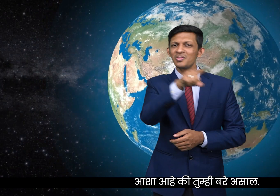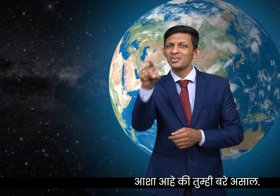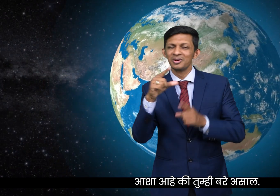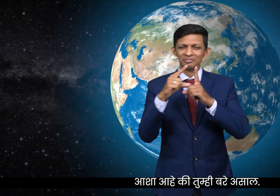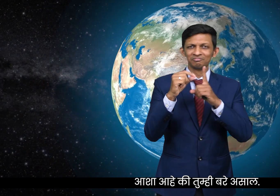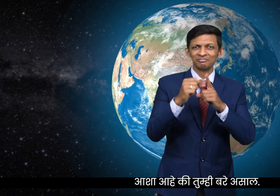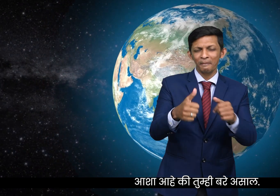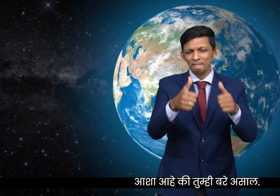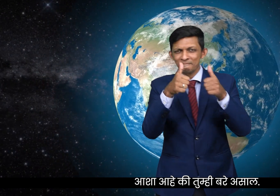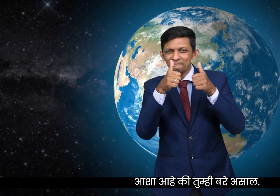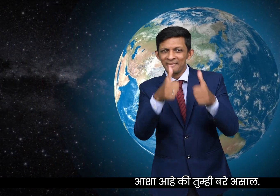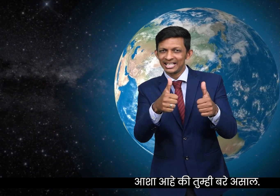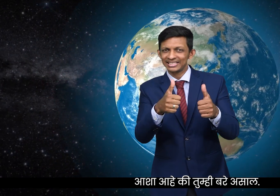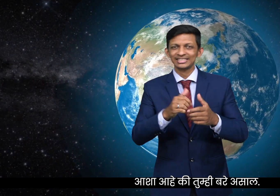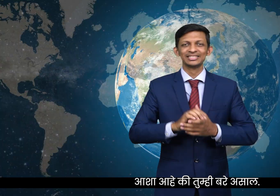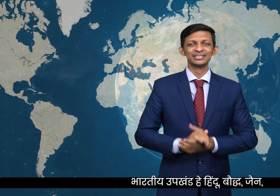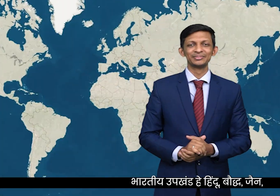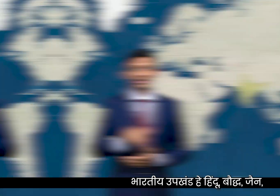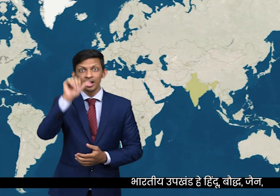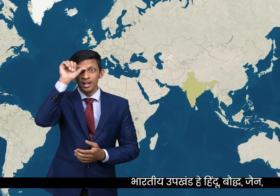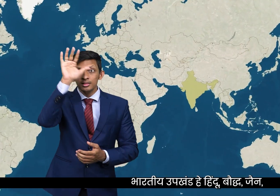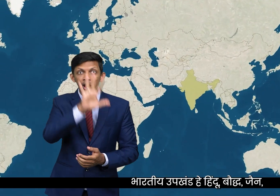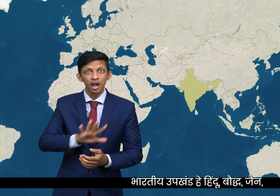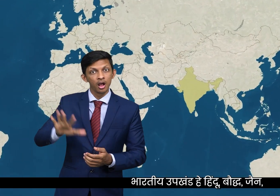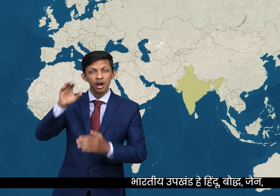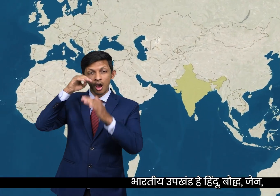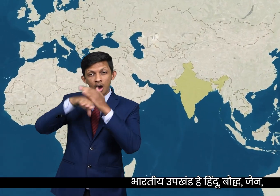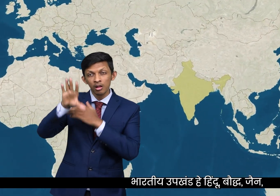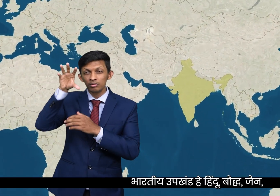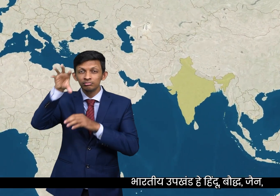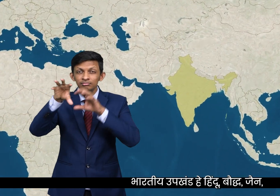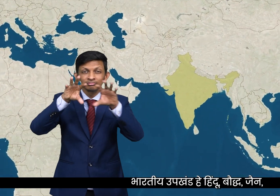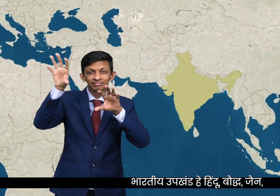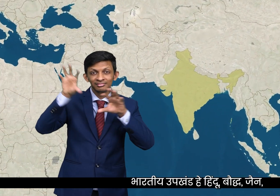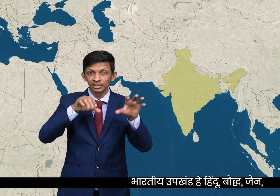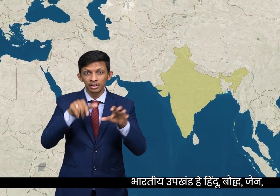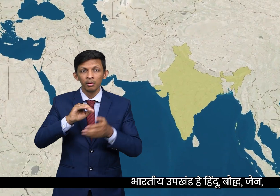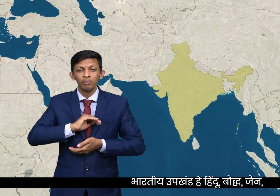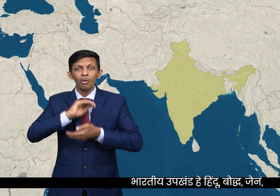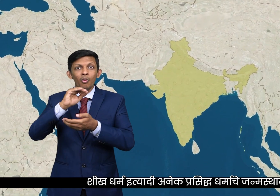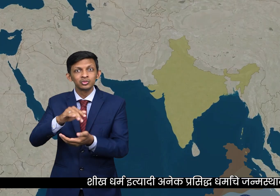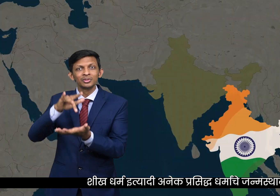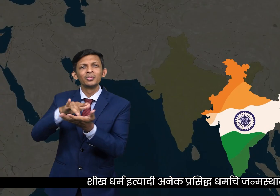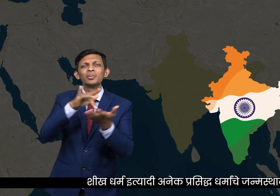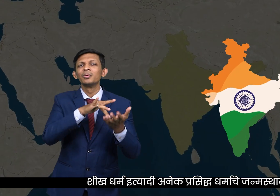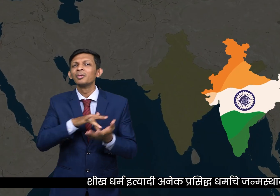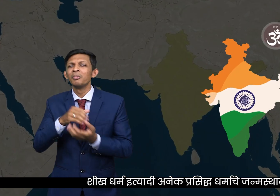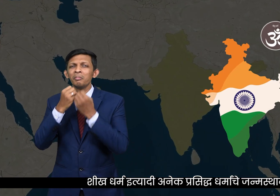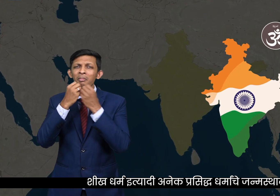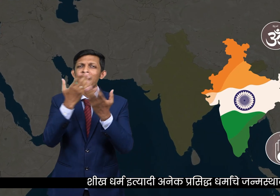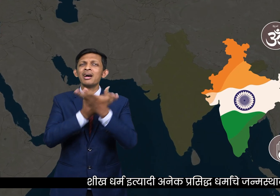आहे की तुम्ही बरे असाल. भारतीय उपखंड हे हिंदू, बौद्ध, जैन, शीख